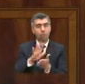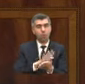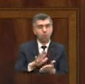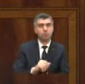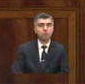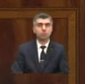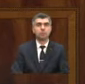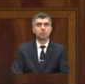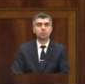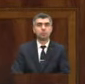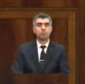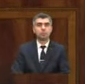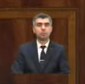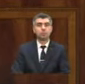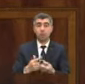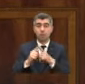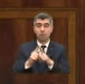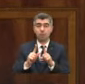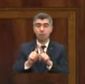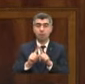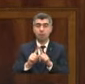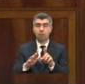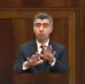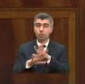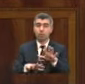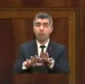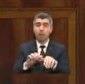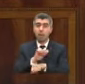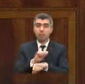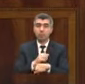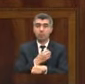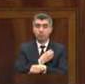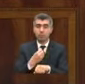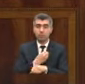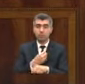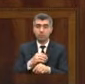بالنظر لأن الحماية الاجتماعية كنعتبروها في منظورنا الاشتراكي